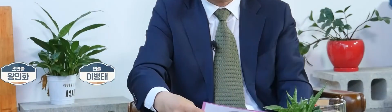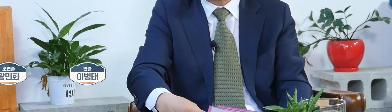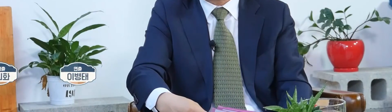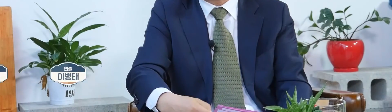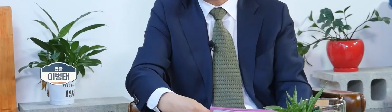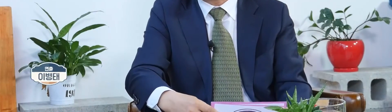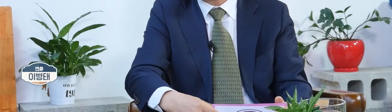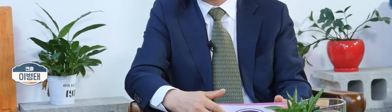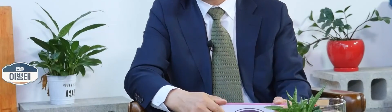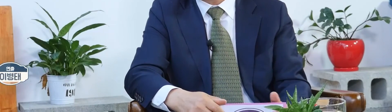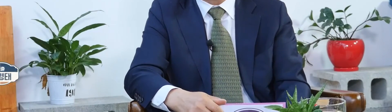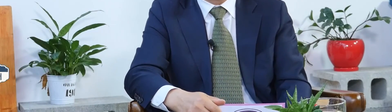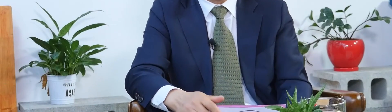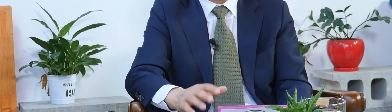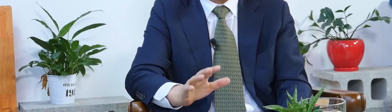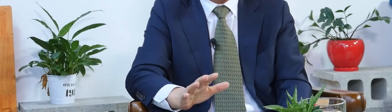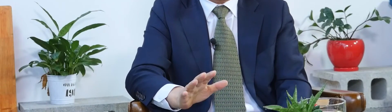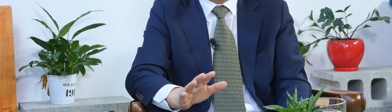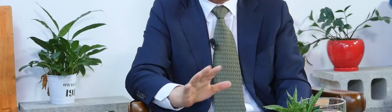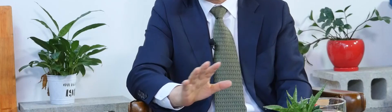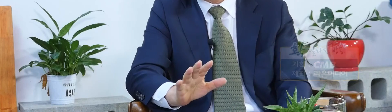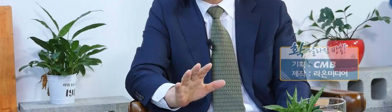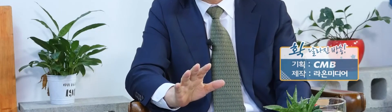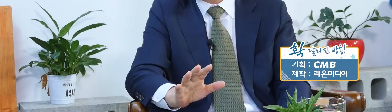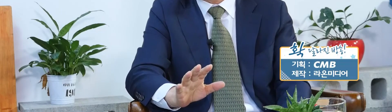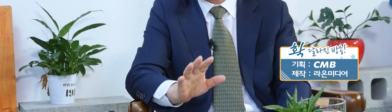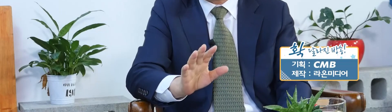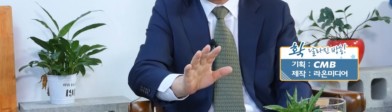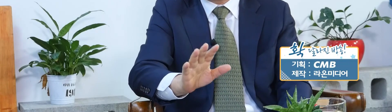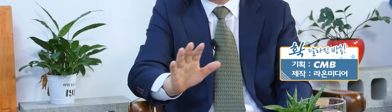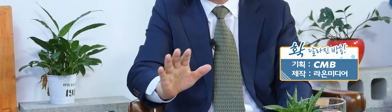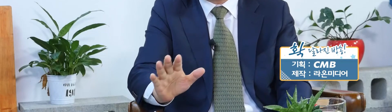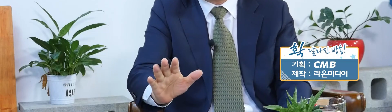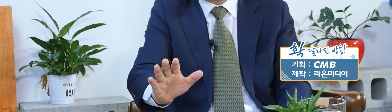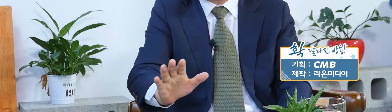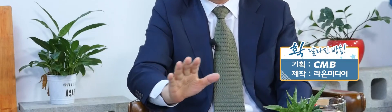우리 센터에서 이런 다양한 가족들을 다